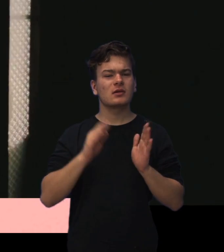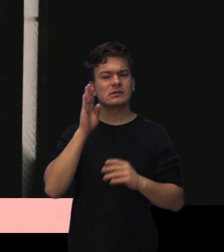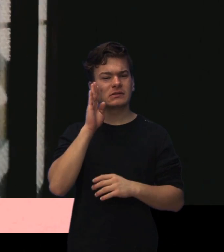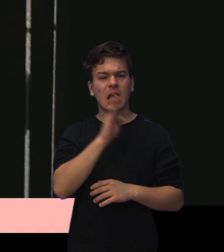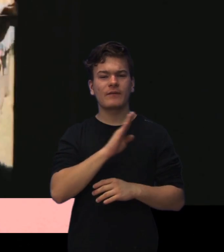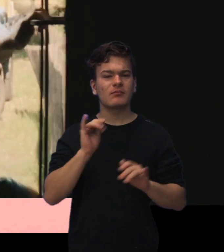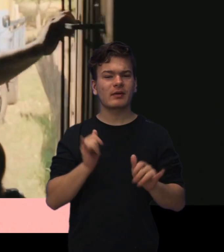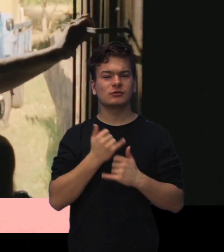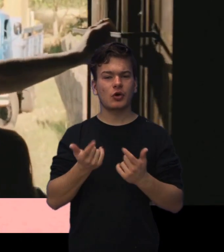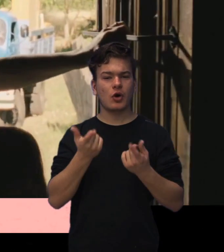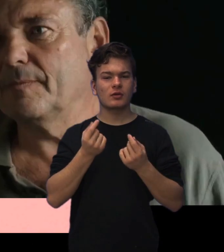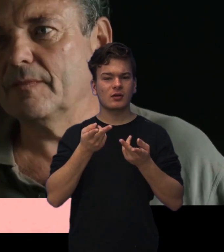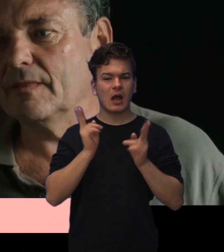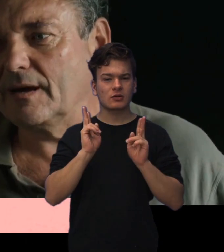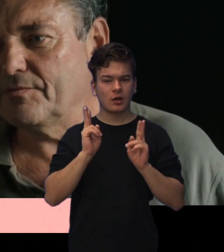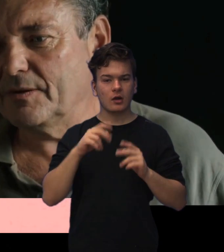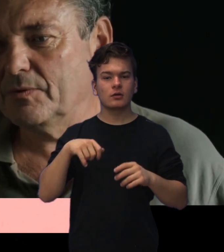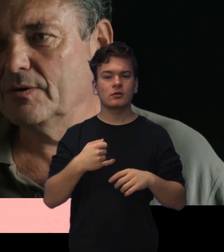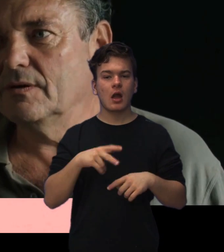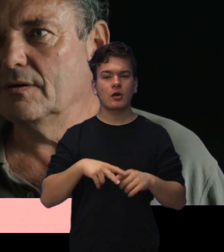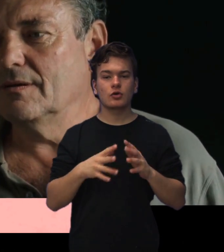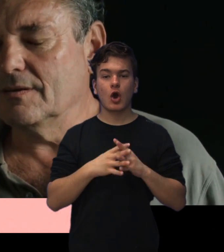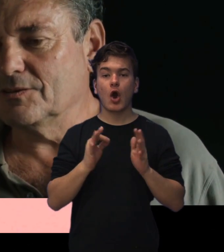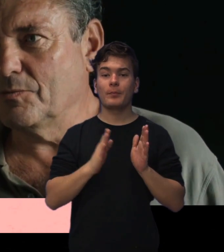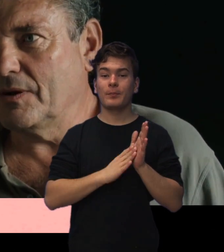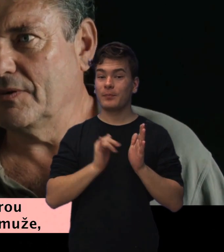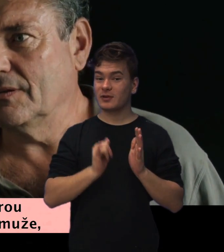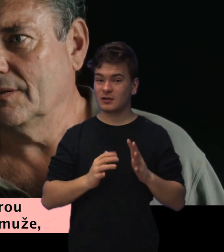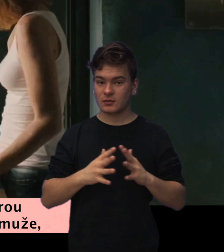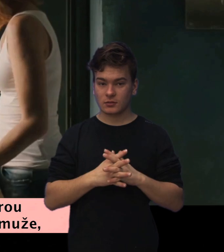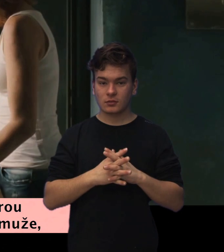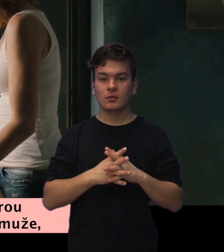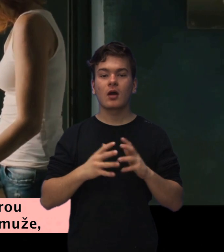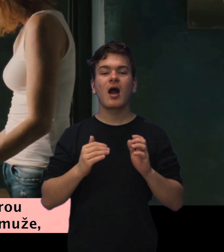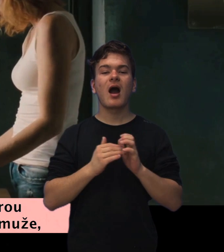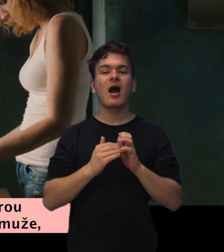Já se můžu líko dostavit Na kafe nebo Něco potravit